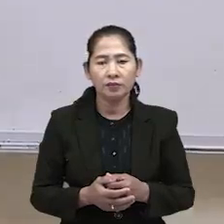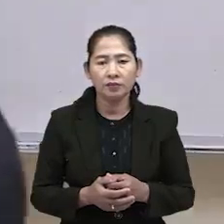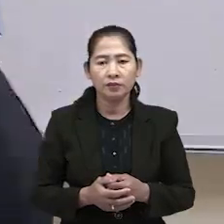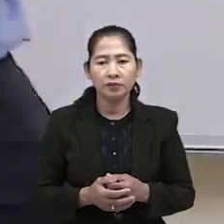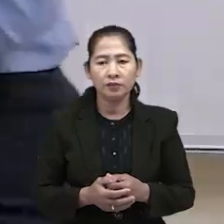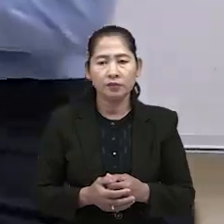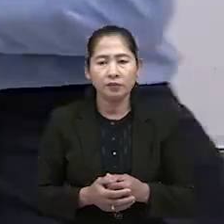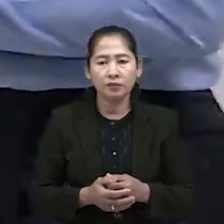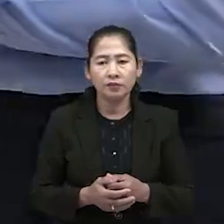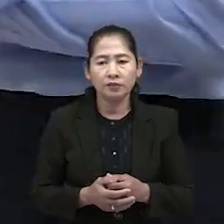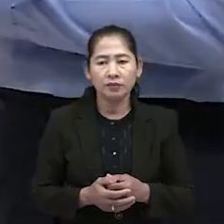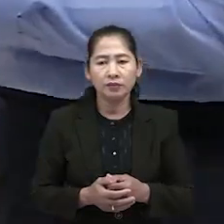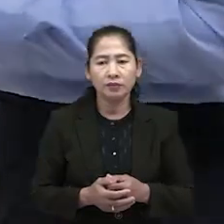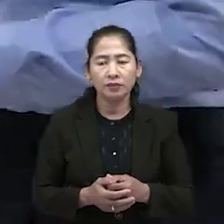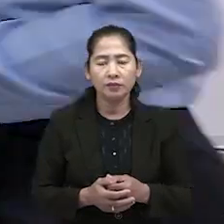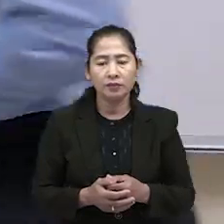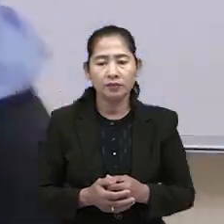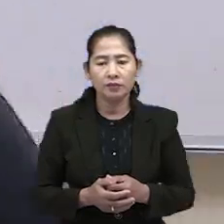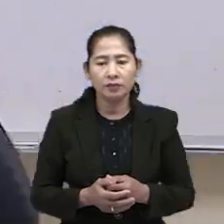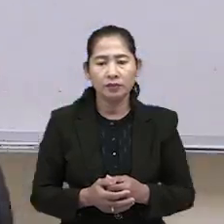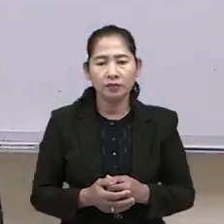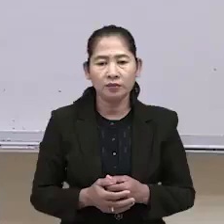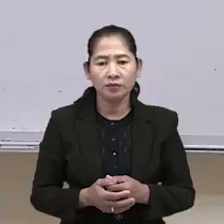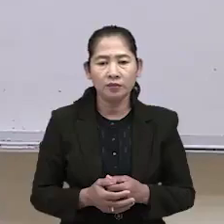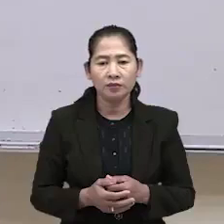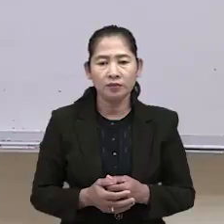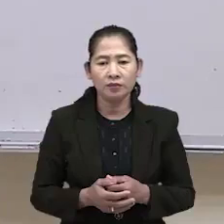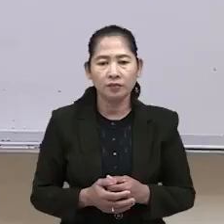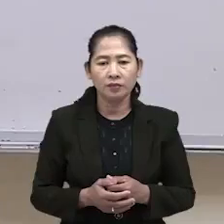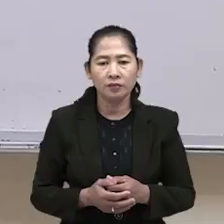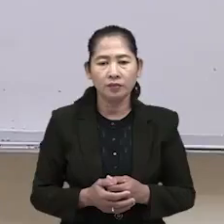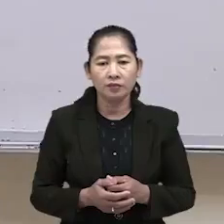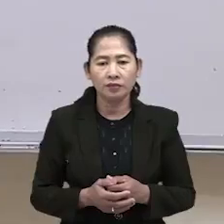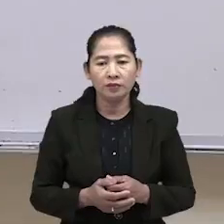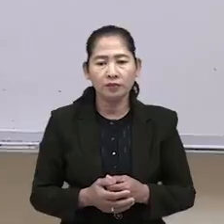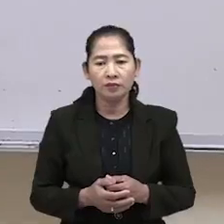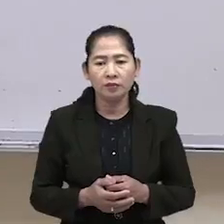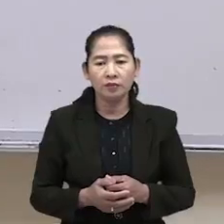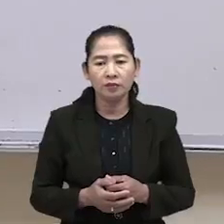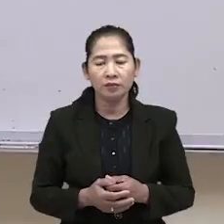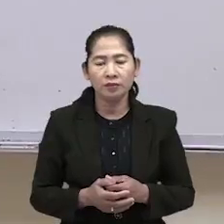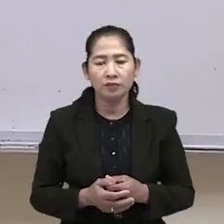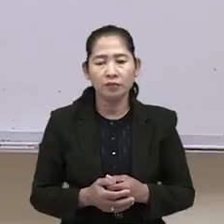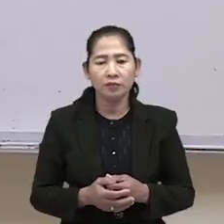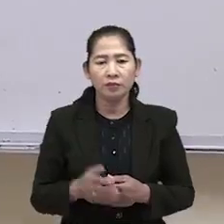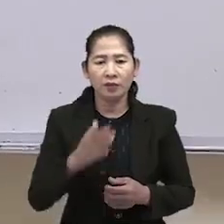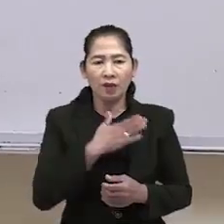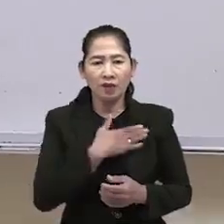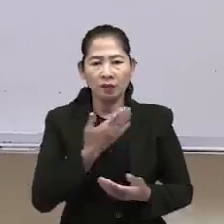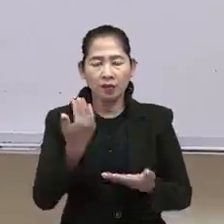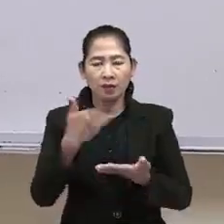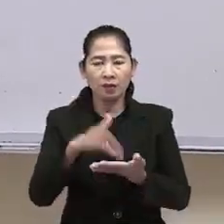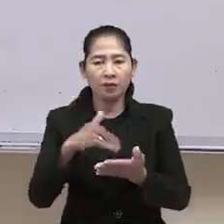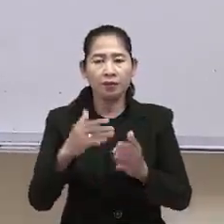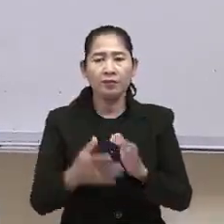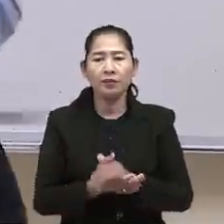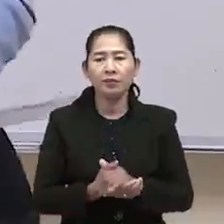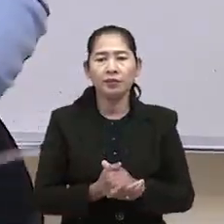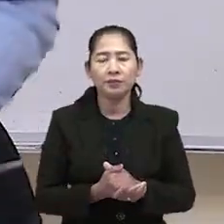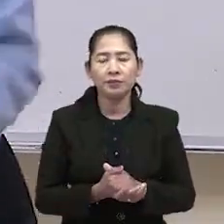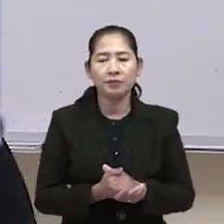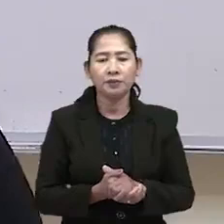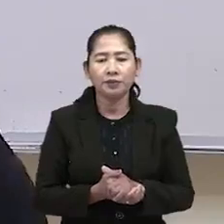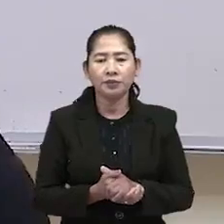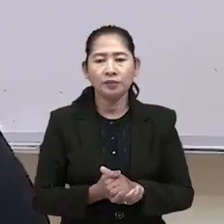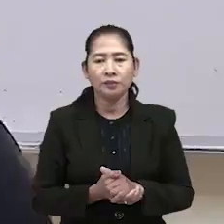ប តោះបែរអារម្មណ៍មកសារឡើងវិញណាកូនណា